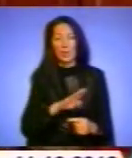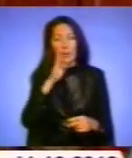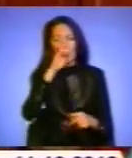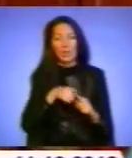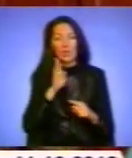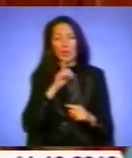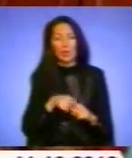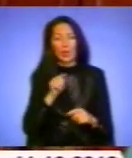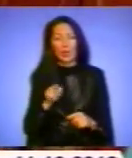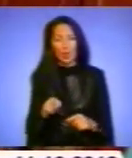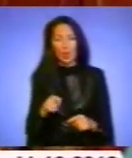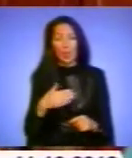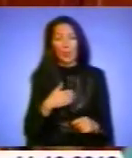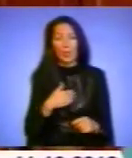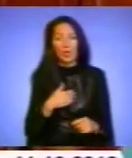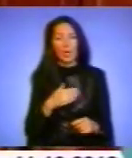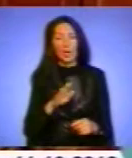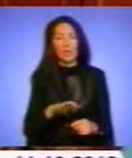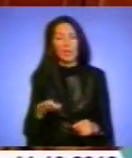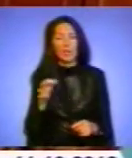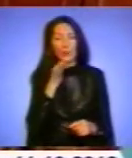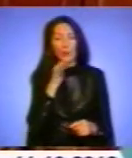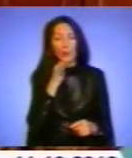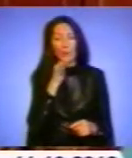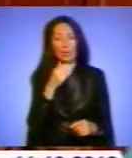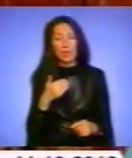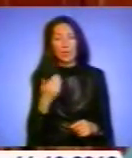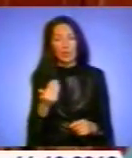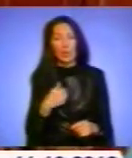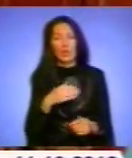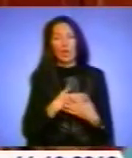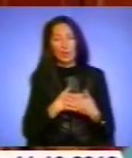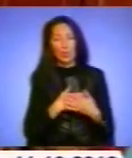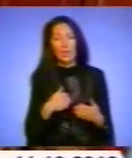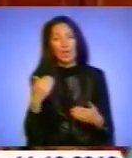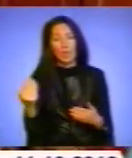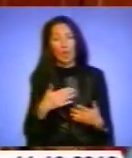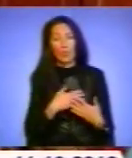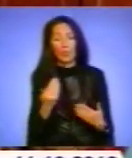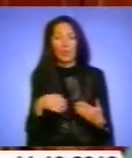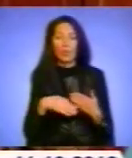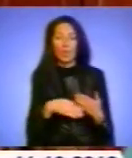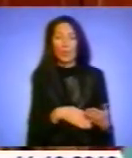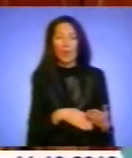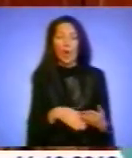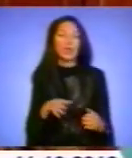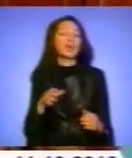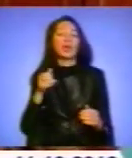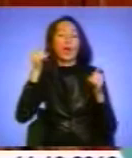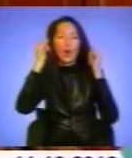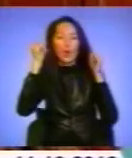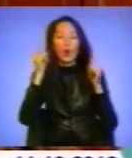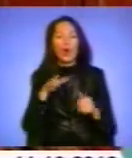тоді мені діти сподобалися, вони мене любили, я їх любила, вони мені допомагали, корови літом